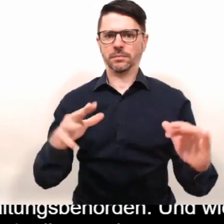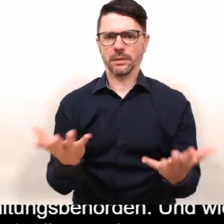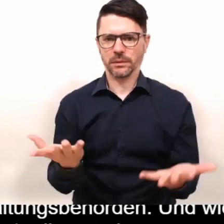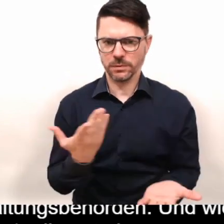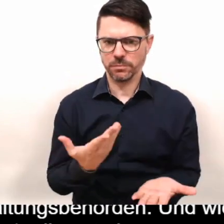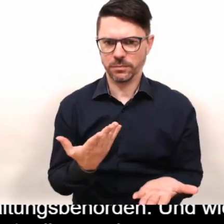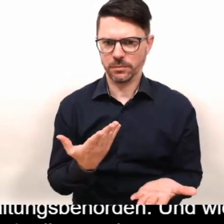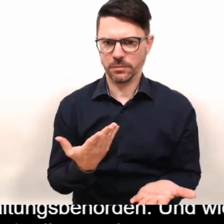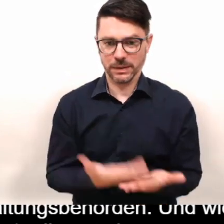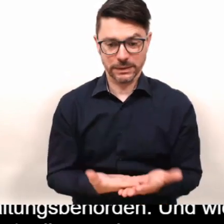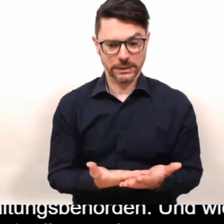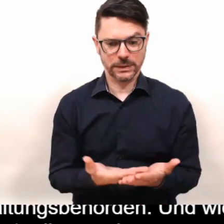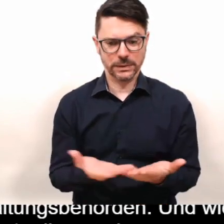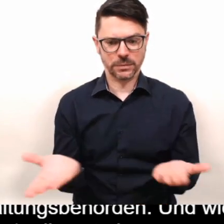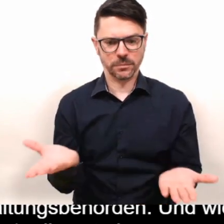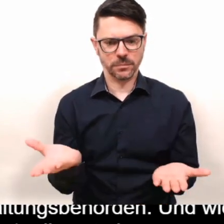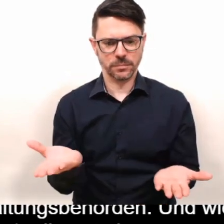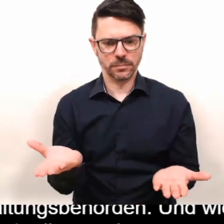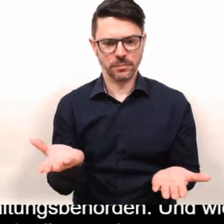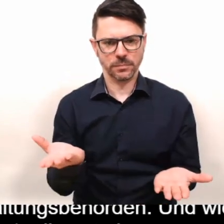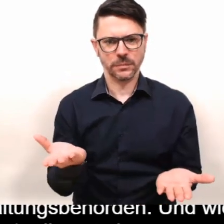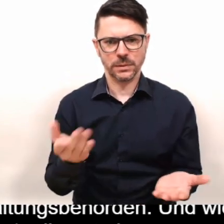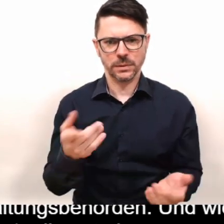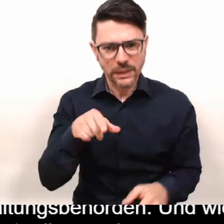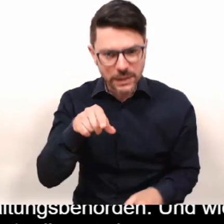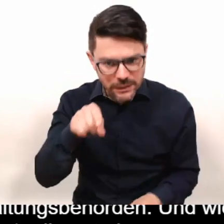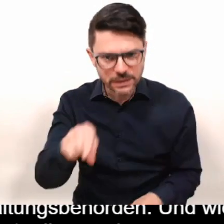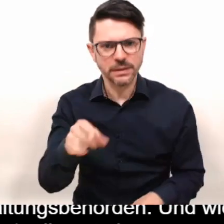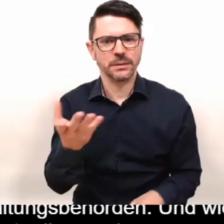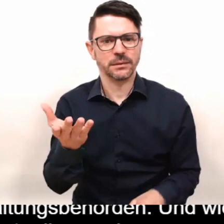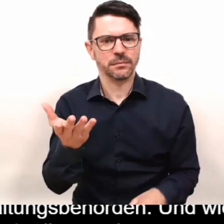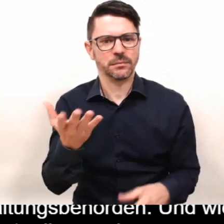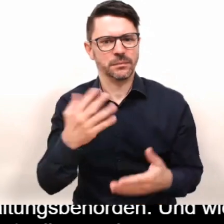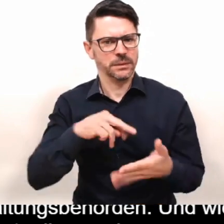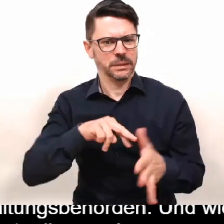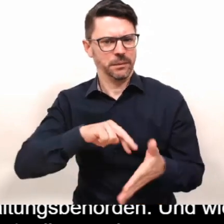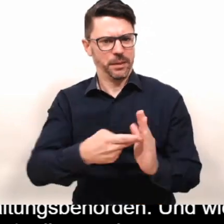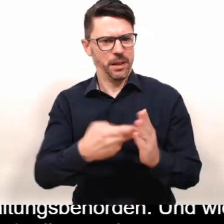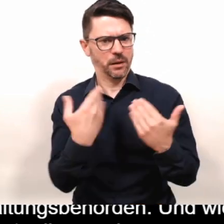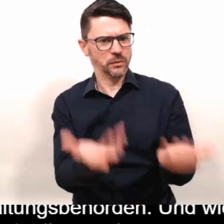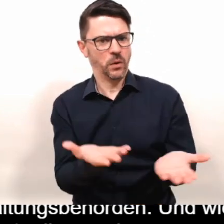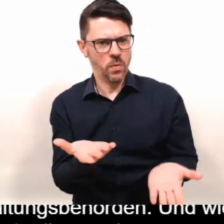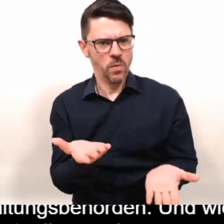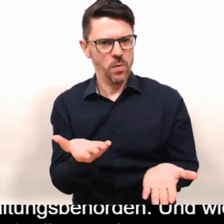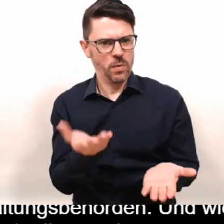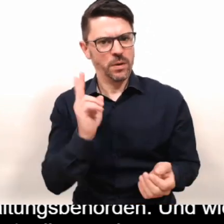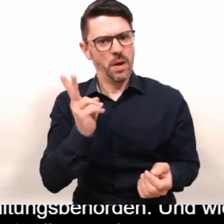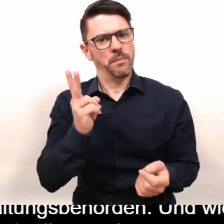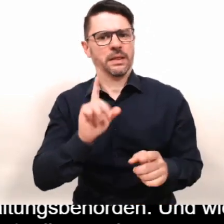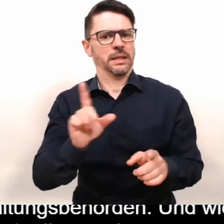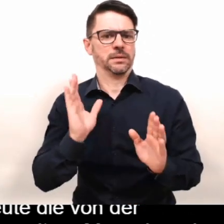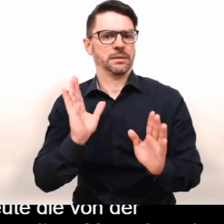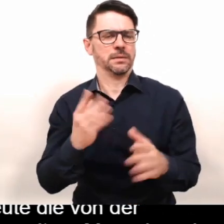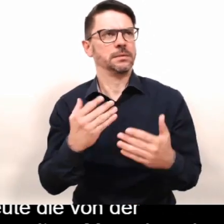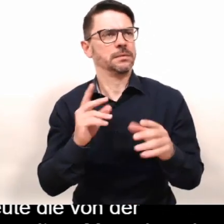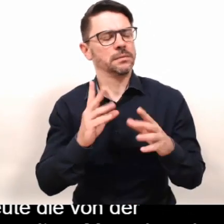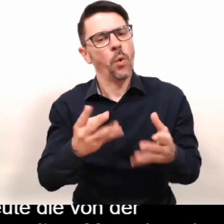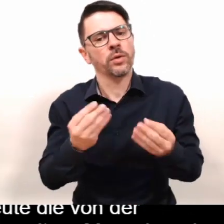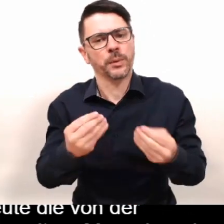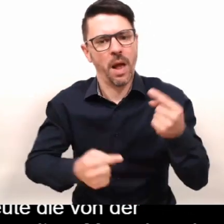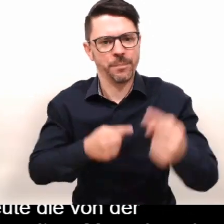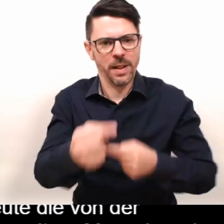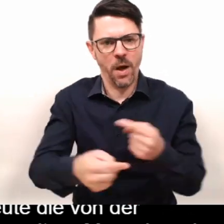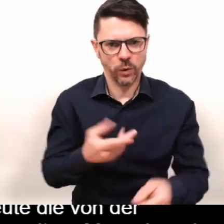sagen, das müssen die halt hinnehmen, aber in der Situation, wo es eben auch um Infektionsgefahren geht, also wo es darum geht, dass manche ja dann